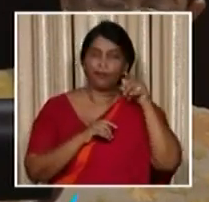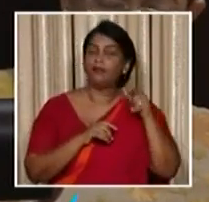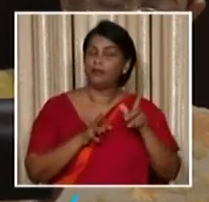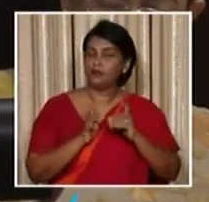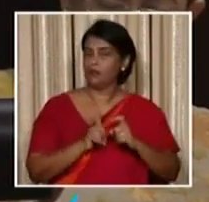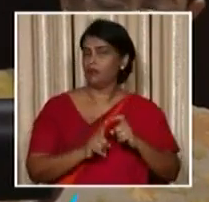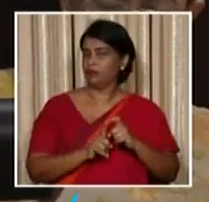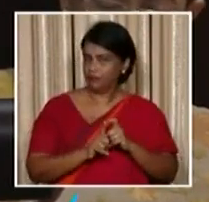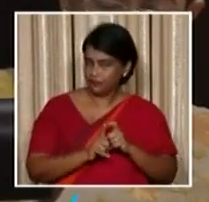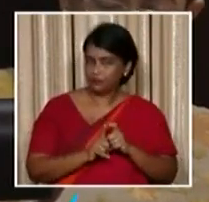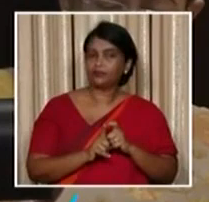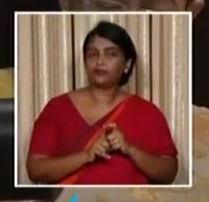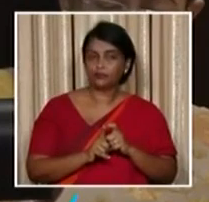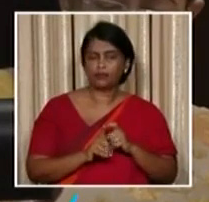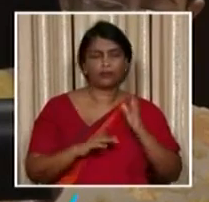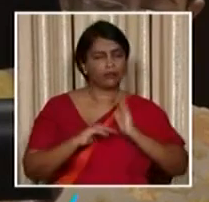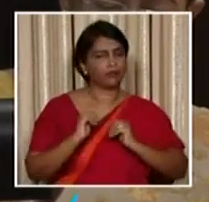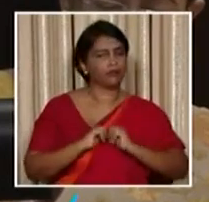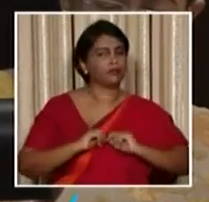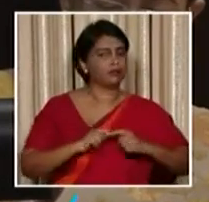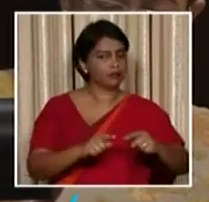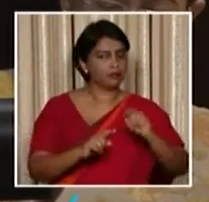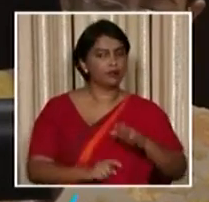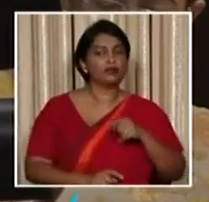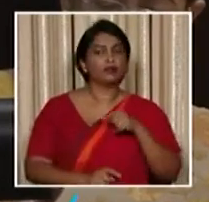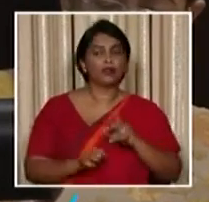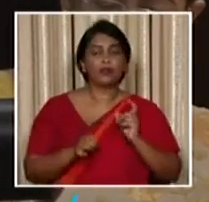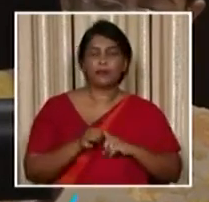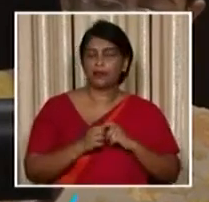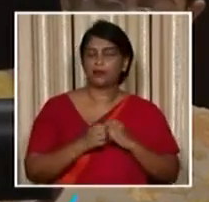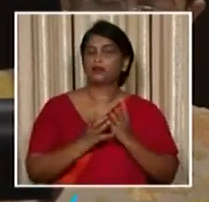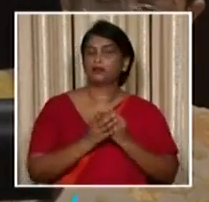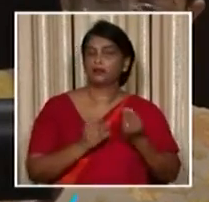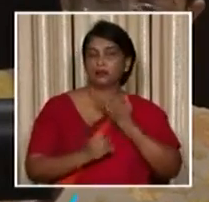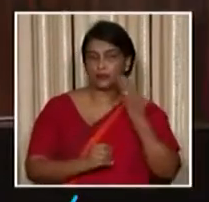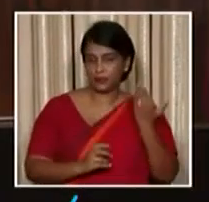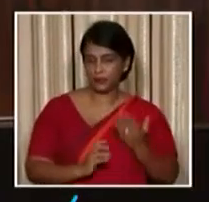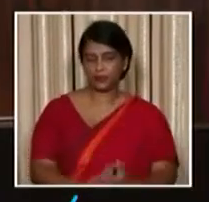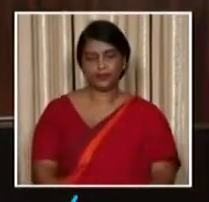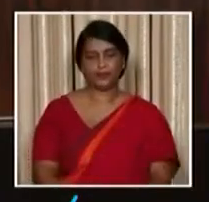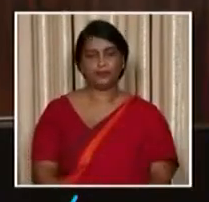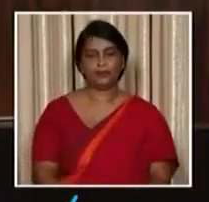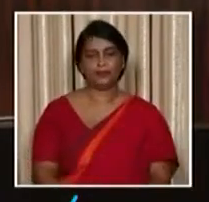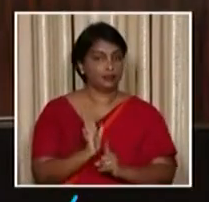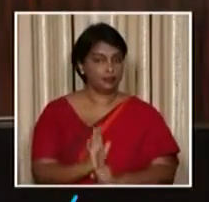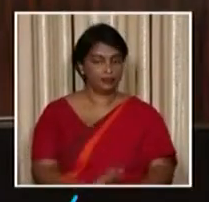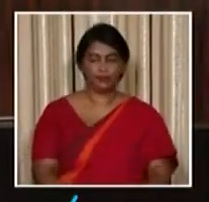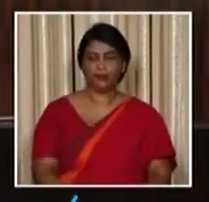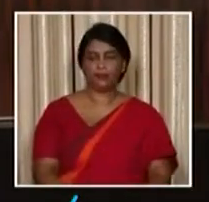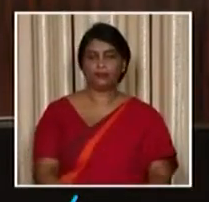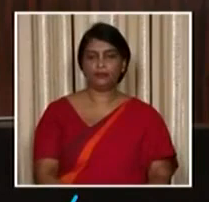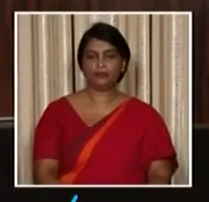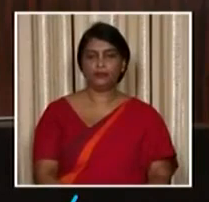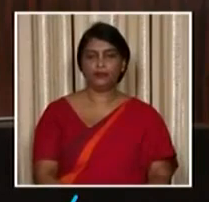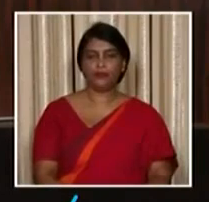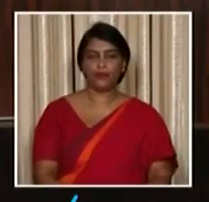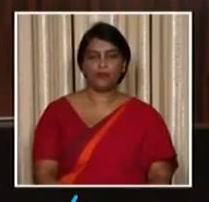දැඩි ලෙස මේ ක්‍රියාත්මක කරොත් මේ ප්‍රශ්න අපිට විසඳ ගන්න පුළුවන්. හොඳයි බොහොම ස්තුතියි. ගරු